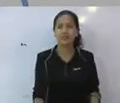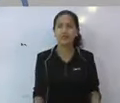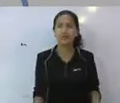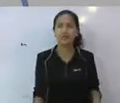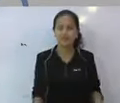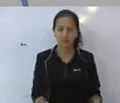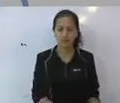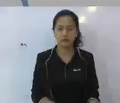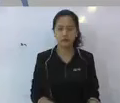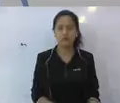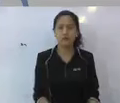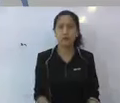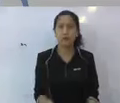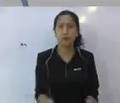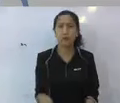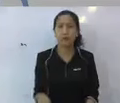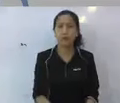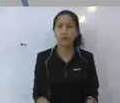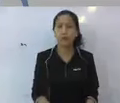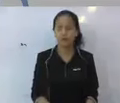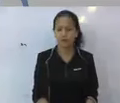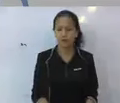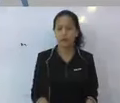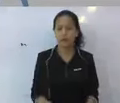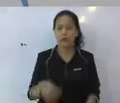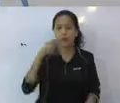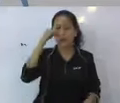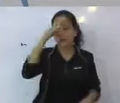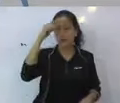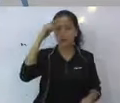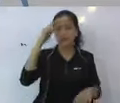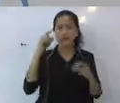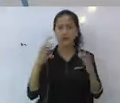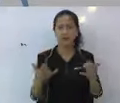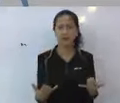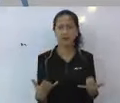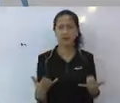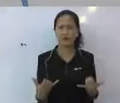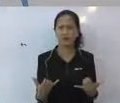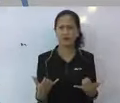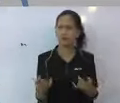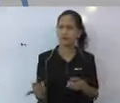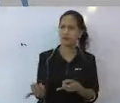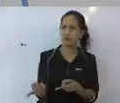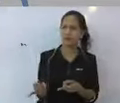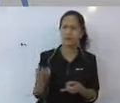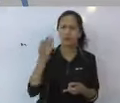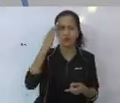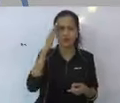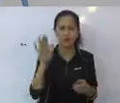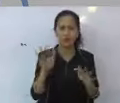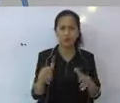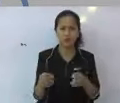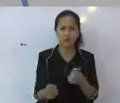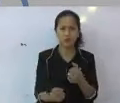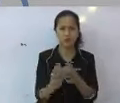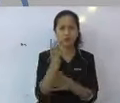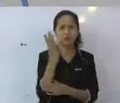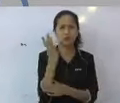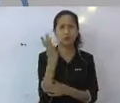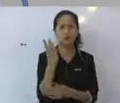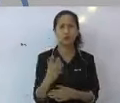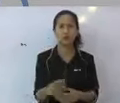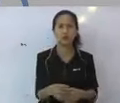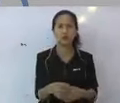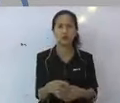tapos table. Kasi ngayon talaga yung mga gulay, hindi na natin alam kung paano talaga nila pinapalaki at pinapalago yung mga gulay talaga nila eh. Hindi natin alam